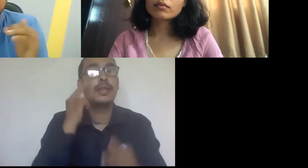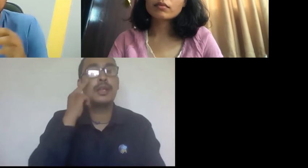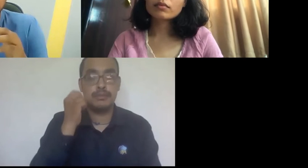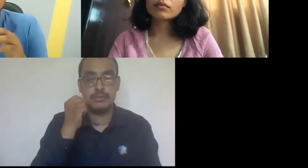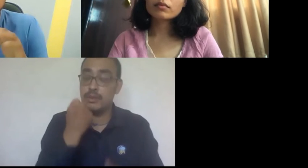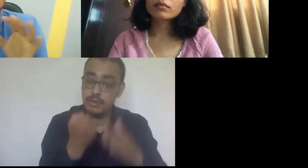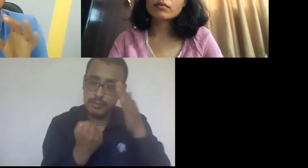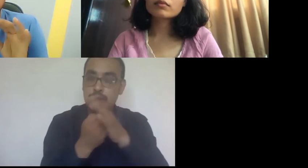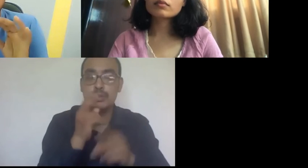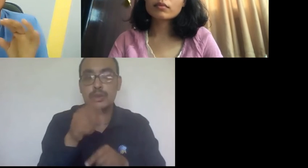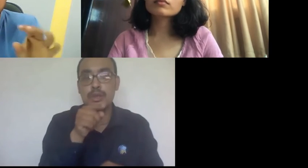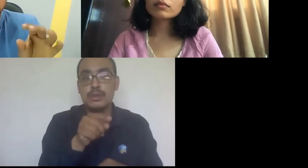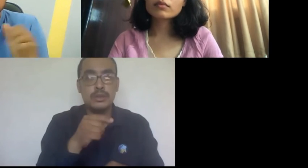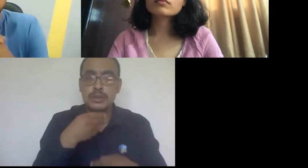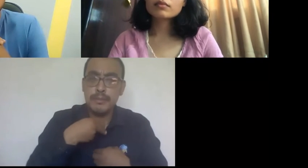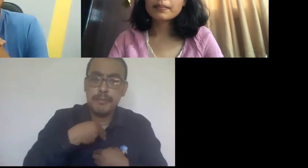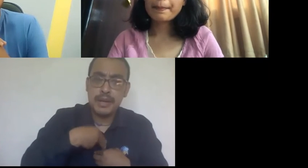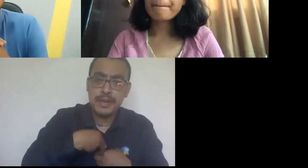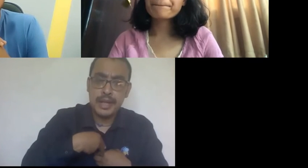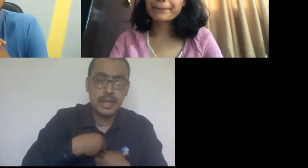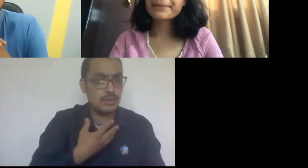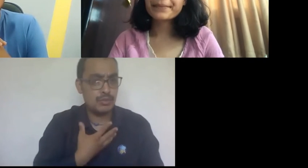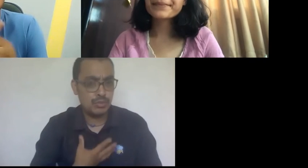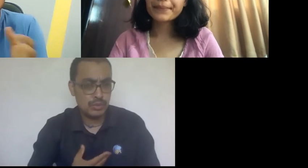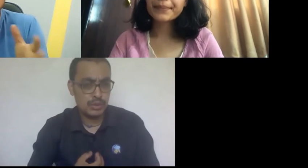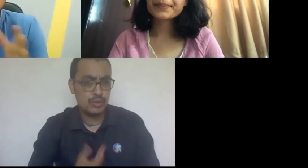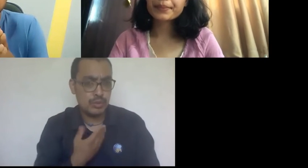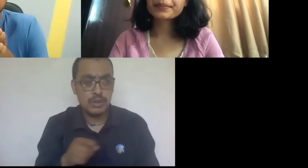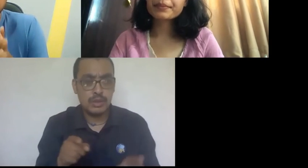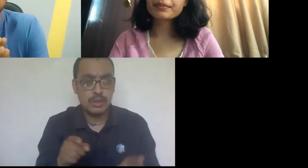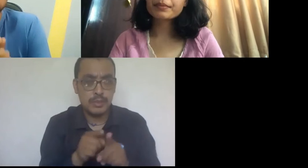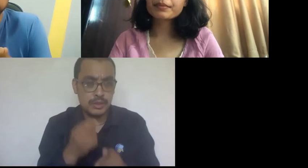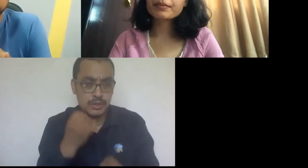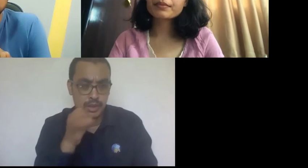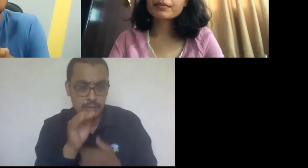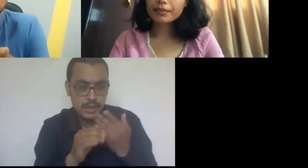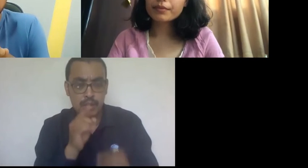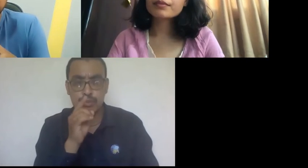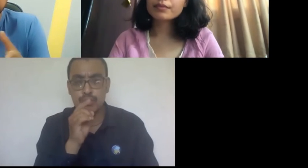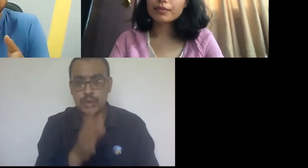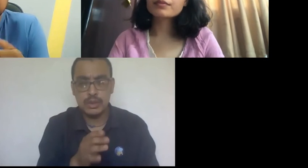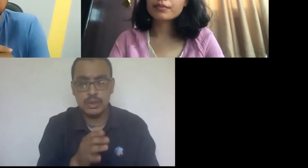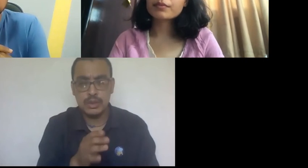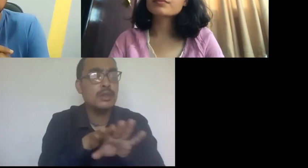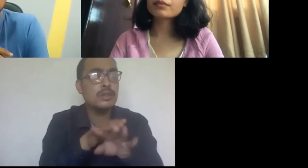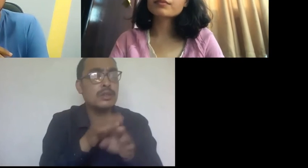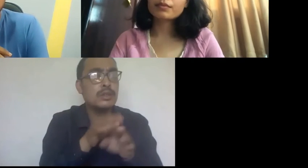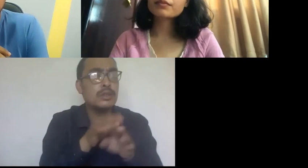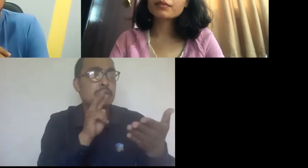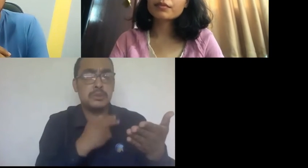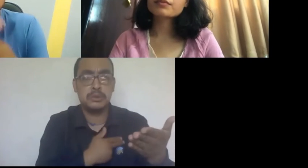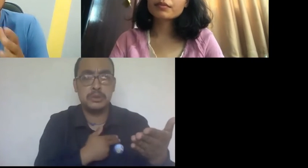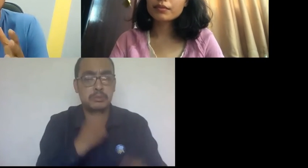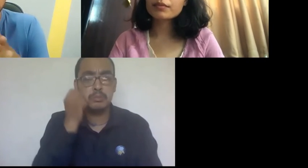एङ्ग्री स्याड नै किन्नुहोस् त्यो चाहिँ नकारात्मक भनेर खाल्न खोजेको होइन कतिपय कुराहरू देख्दाखेरि हामीले चित्त बुझ्दैन हामी एङ्ग्री रियाक्सन गर्छौँ